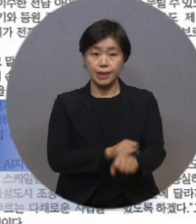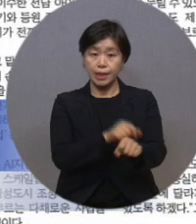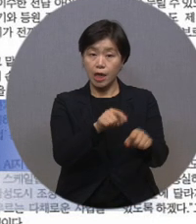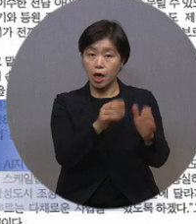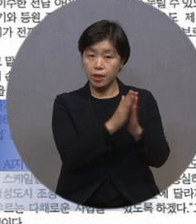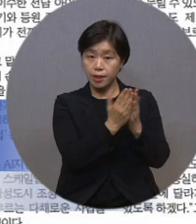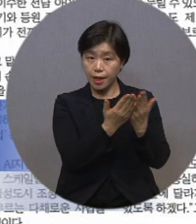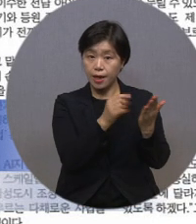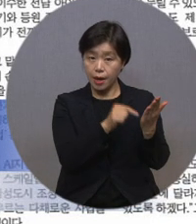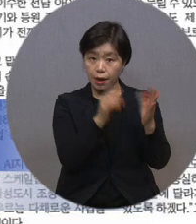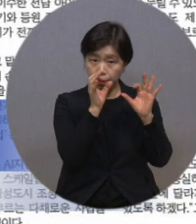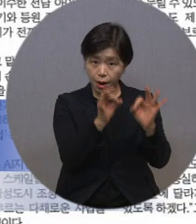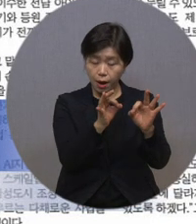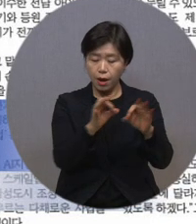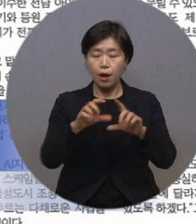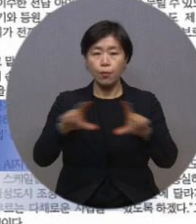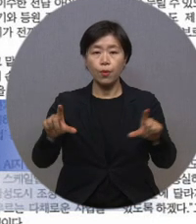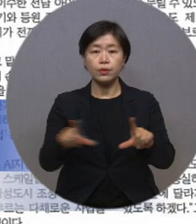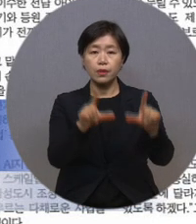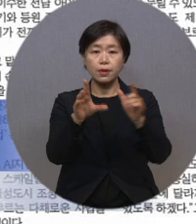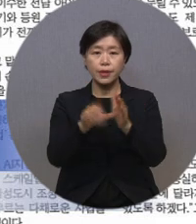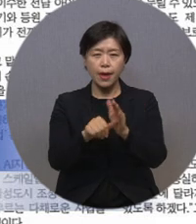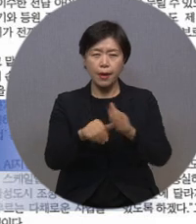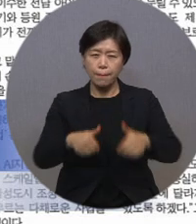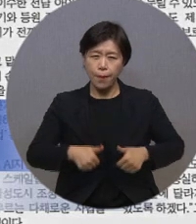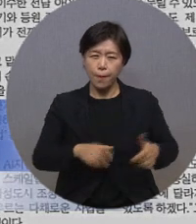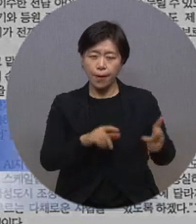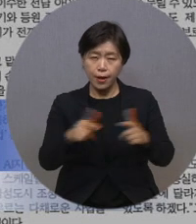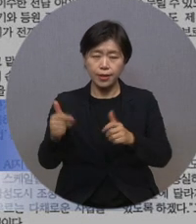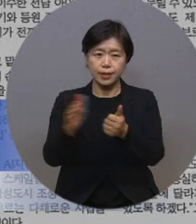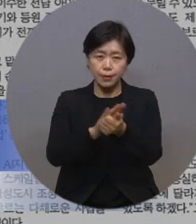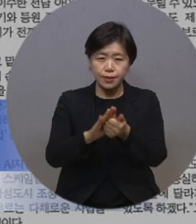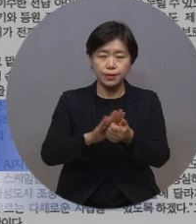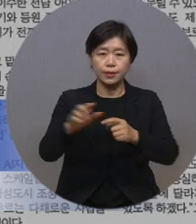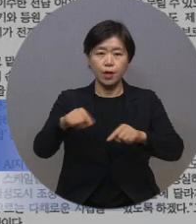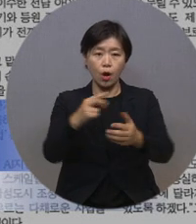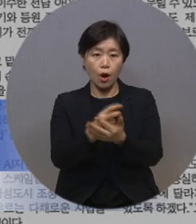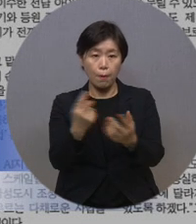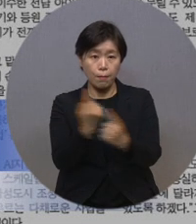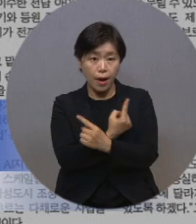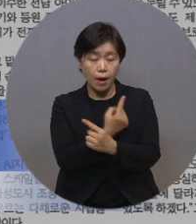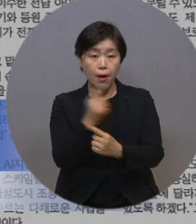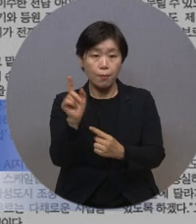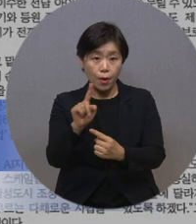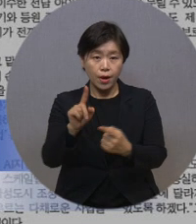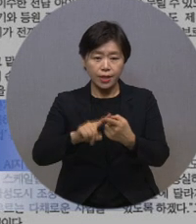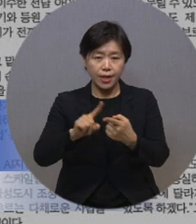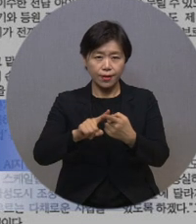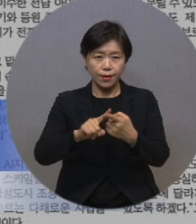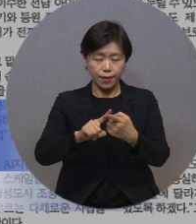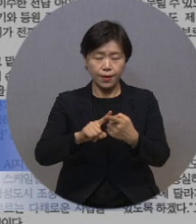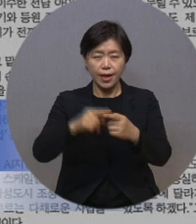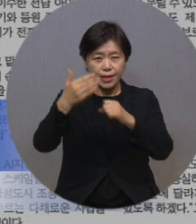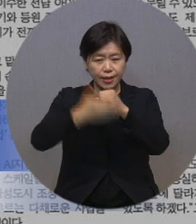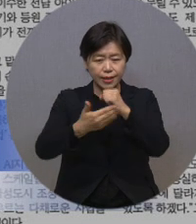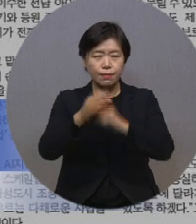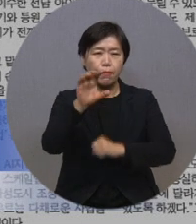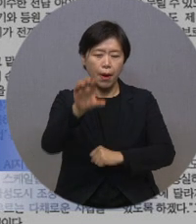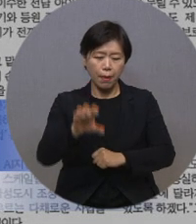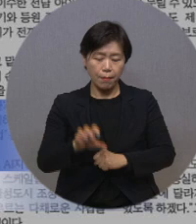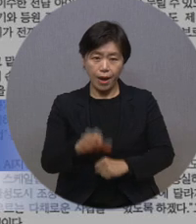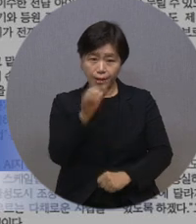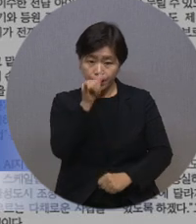전자책에는 일상생활에서 필요한 서비스와 제도 등을 사진 등으로 쉽게 시민들이 이해할 수 있도록 제작됐는데요